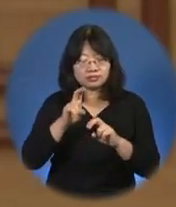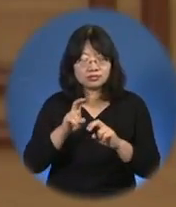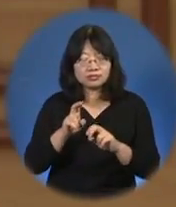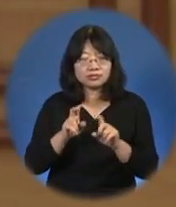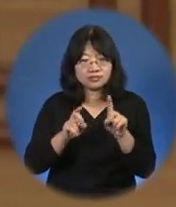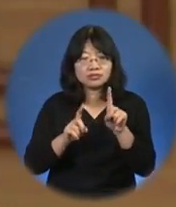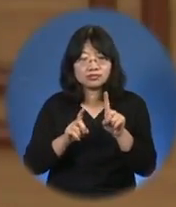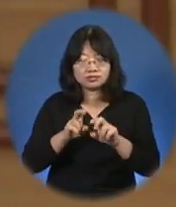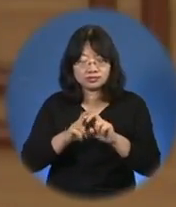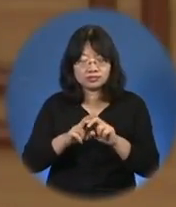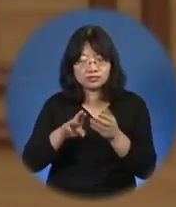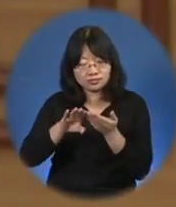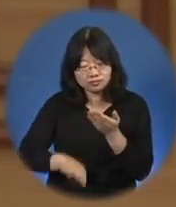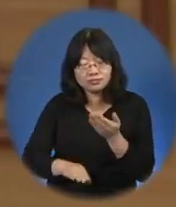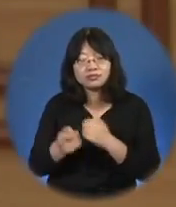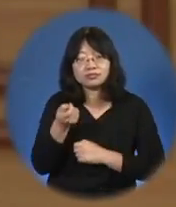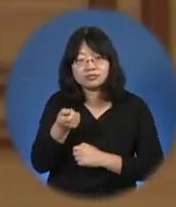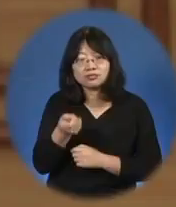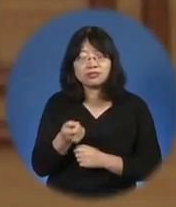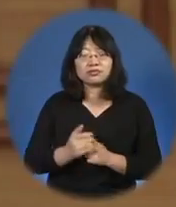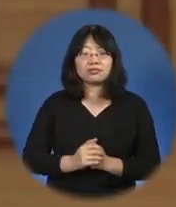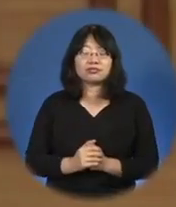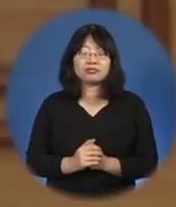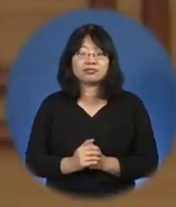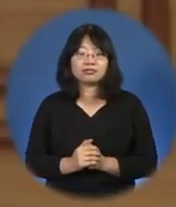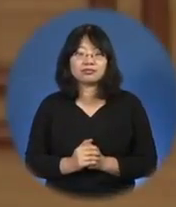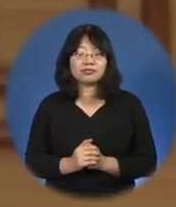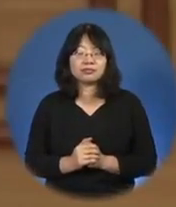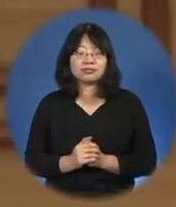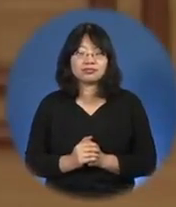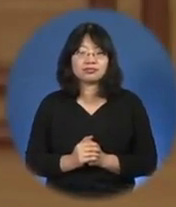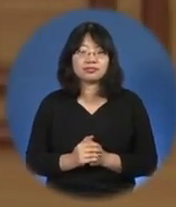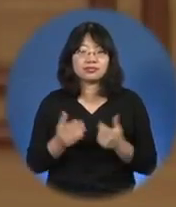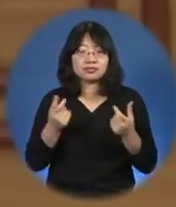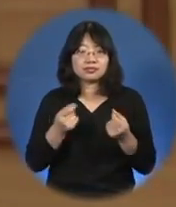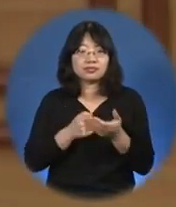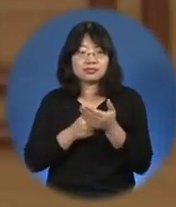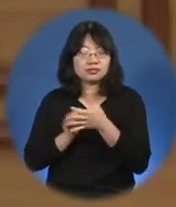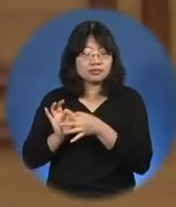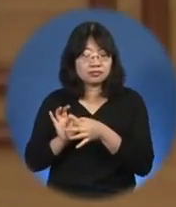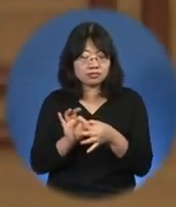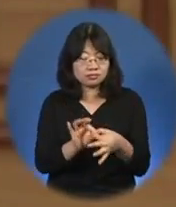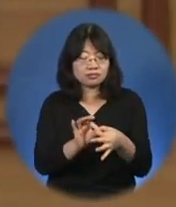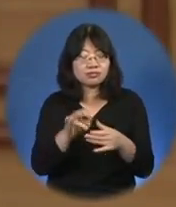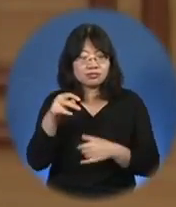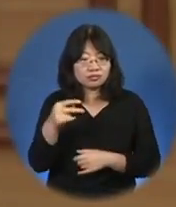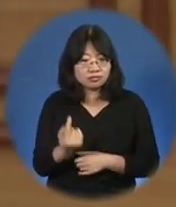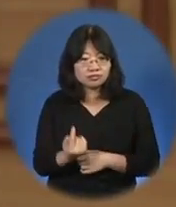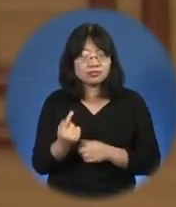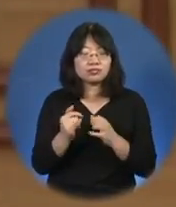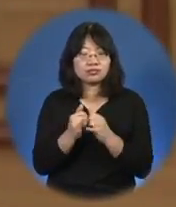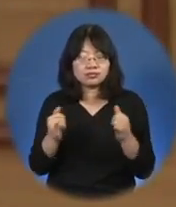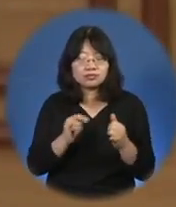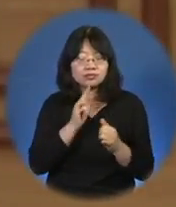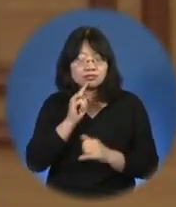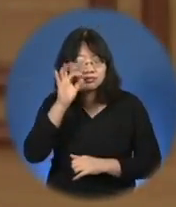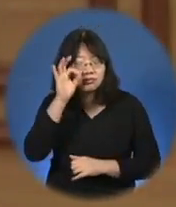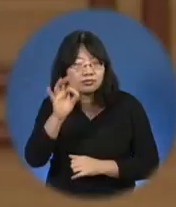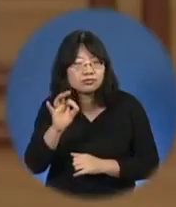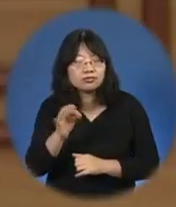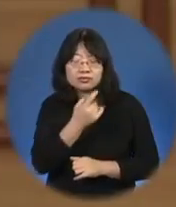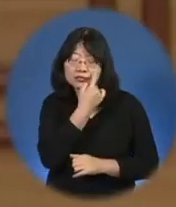자릿수 미만이고요. 그런데 이제 같은 의견을 유지하더라도 이분들 말씀을